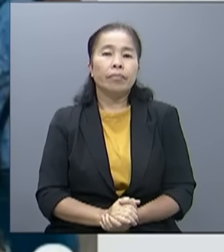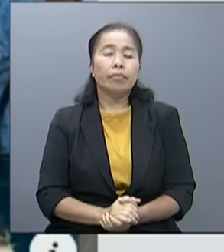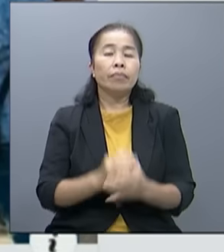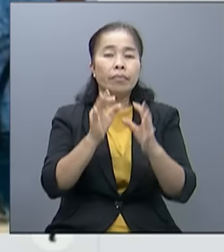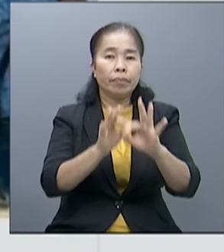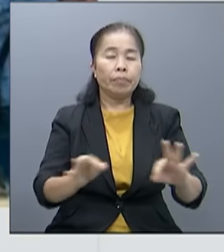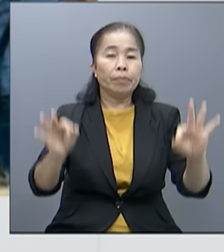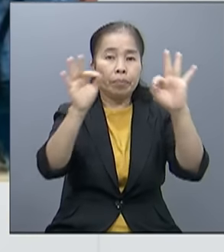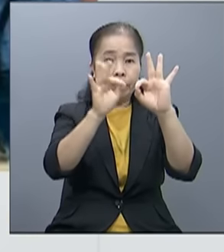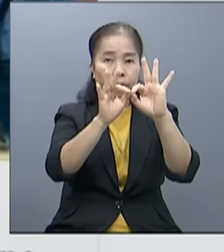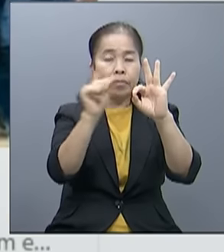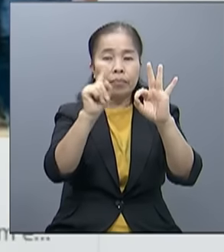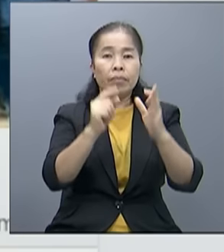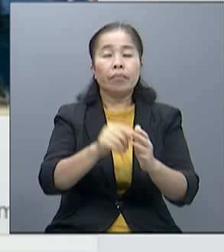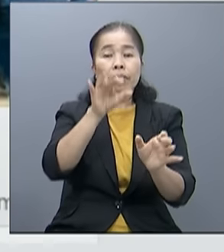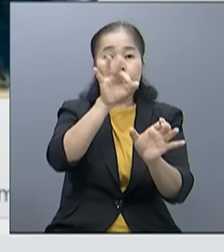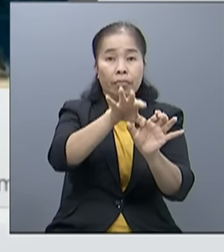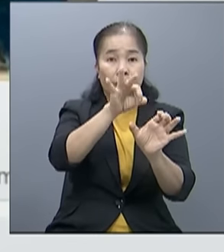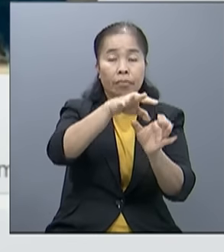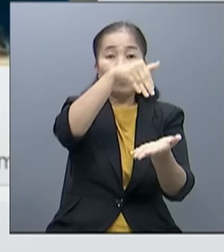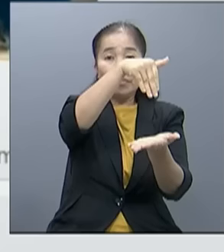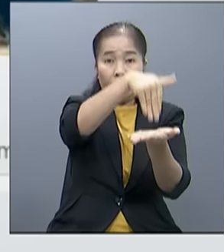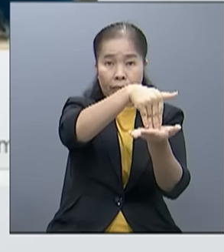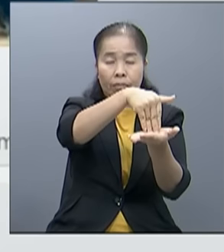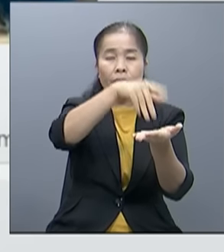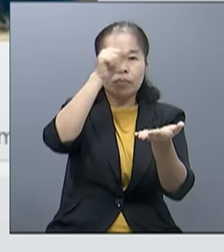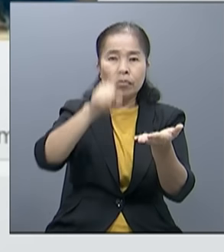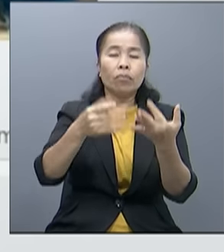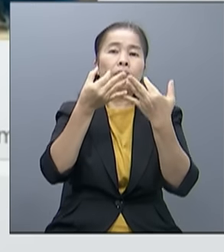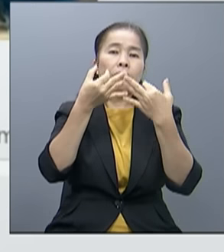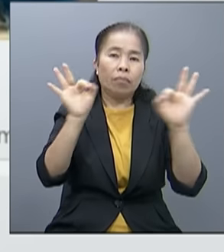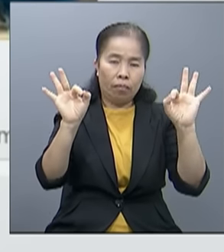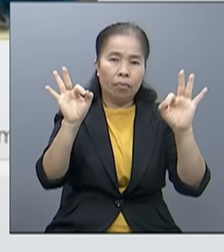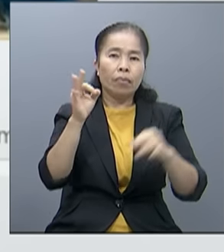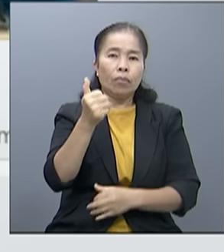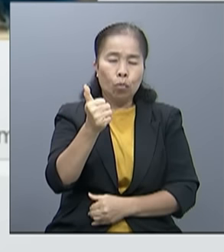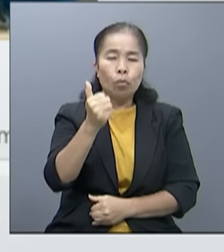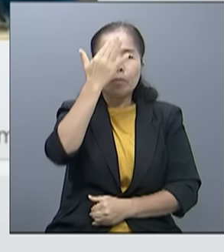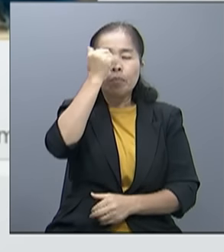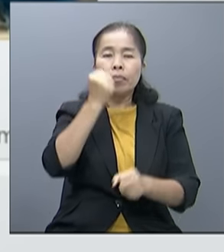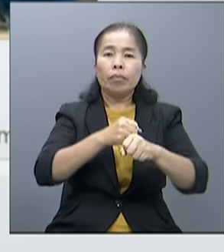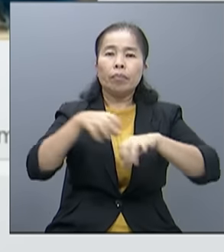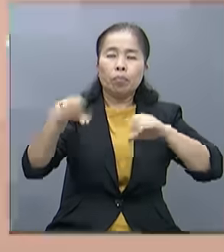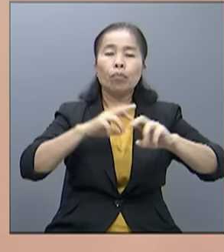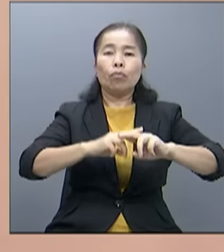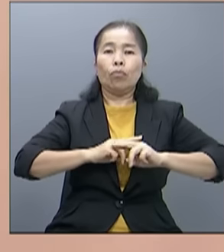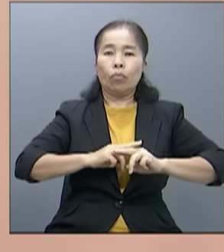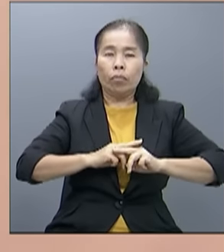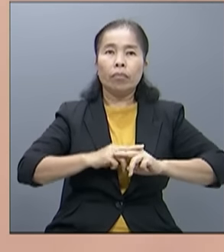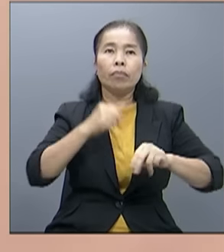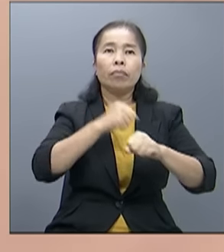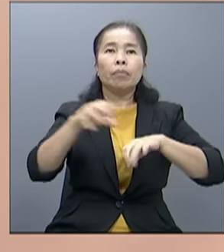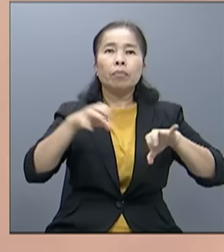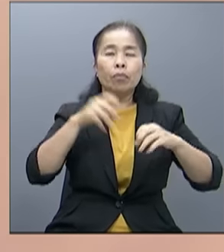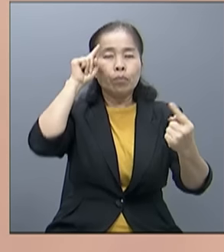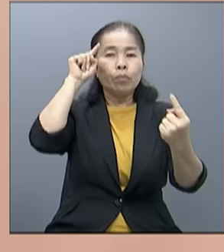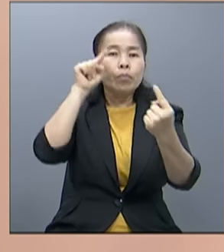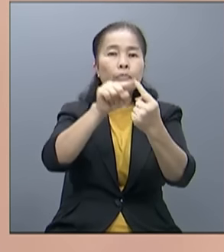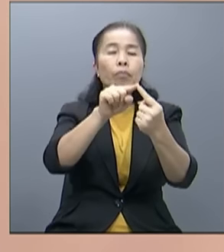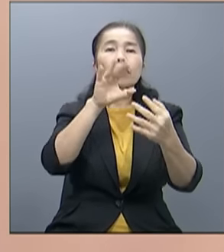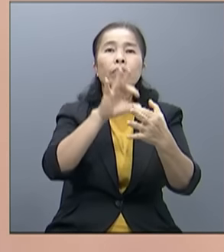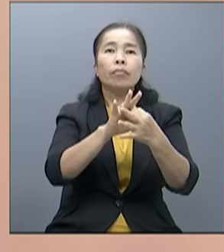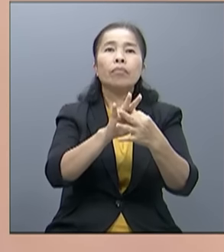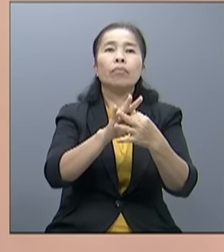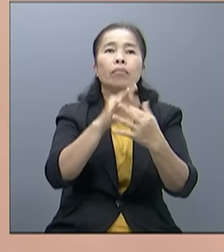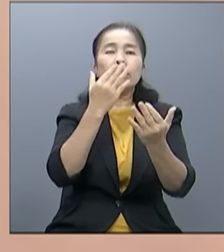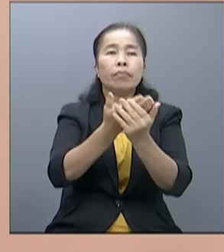สำคัญก็คือธนาคารกลางเนี่ยต้องมีความเป็นอิสระเพื่อที่จะทำงานของตัวเองคือการมุ่งเป้าไปที่กรอบเป้าหมาย